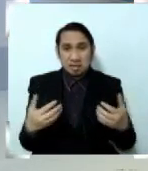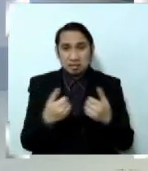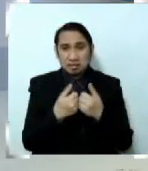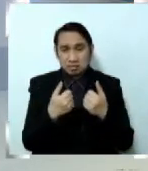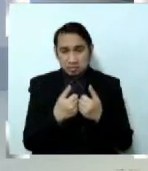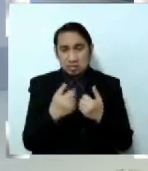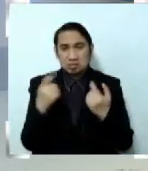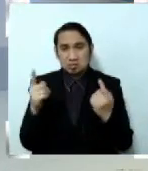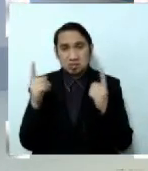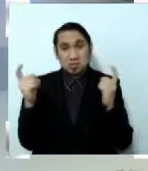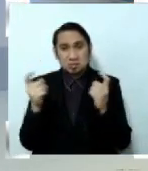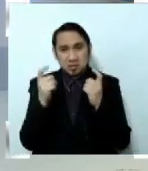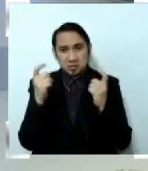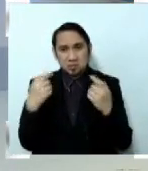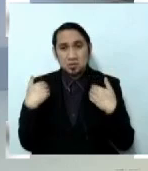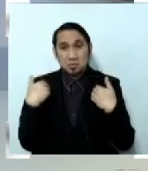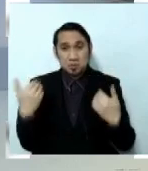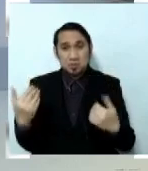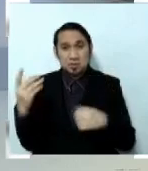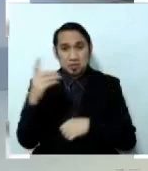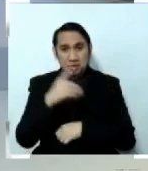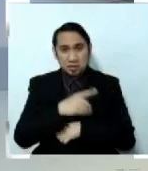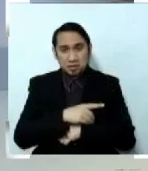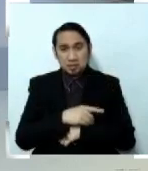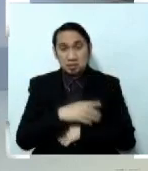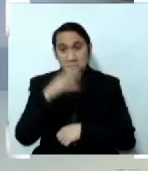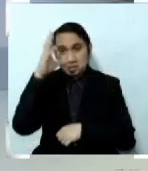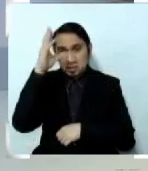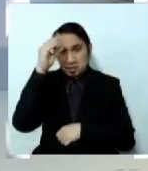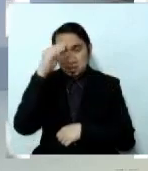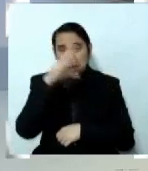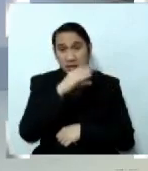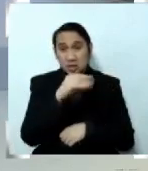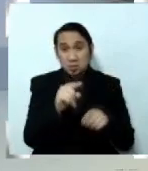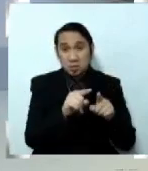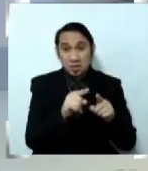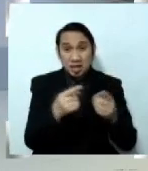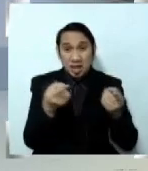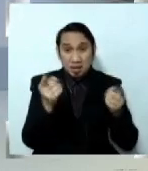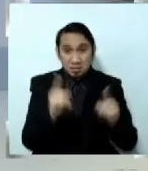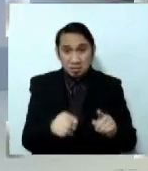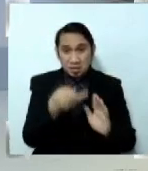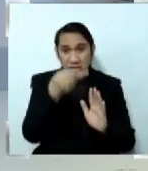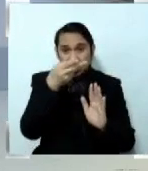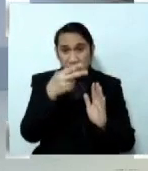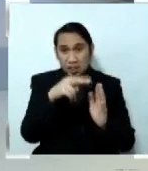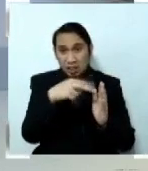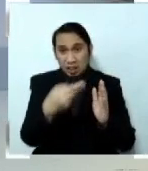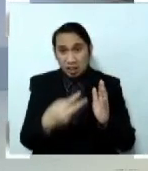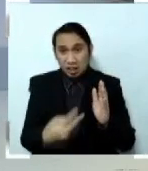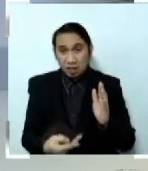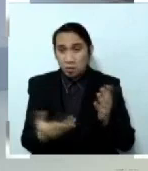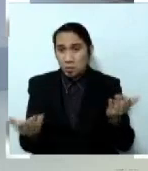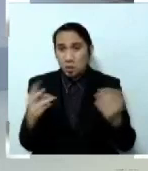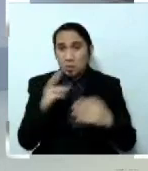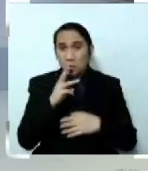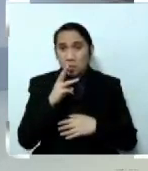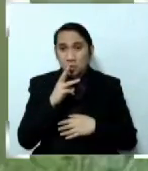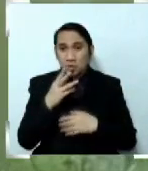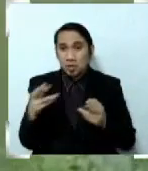binatilyo. Nalunod siya at dalawa pa niyang kapwa menor de edad sa ilog sa Santa Maria, Bulacan. Narito ang